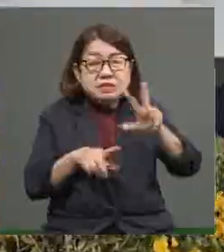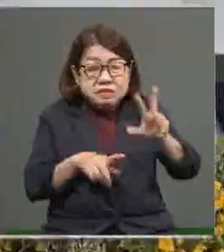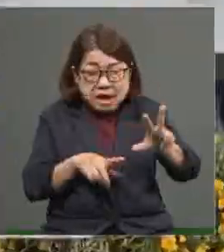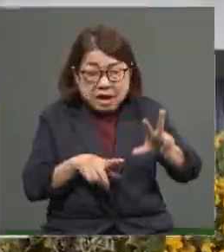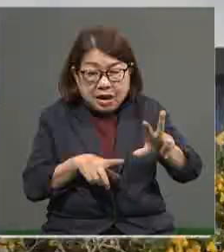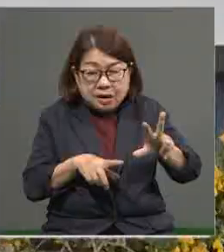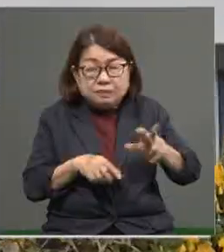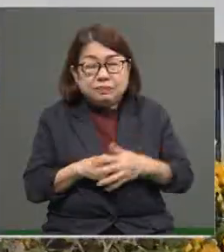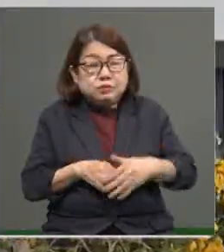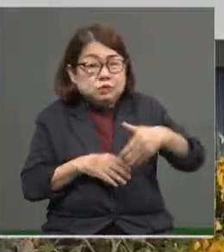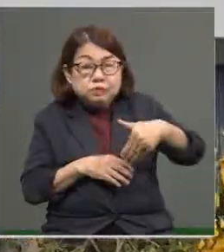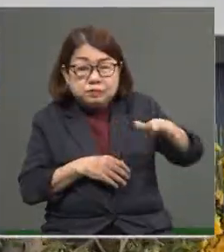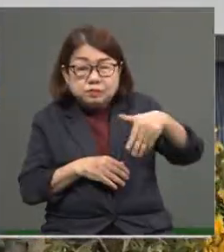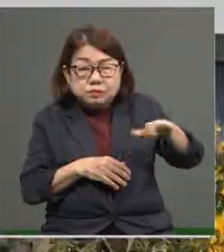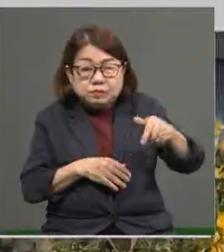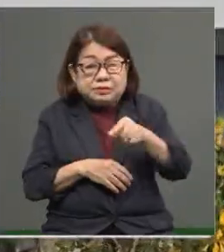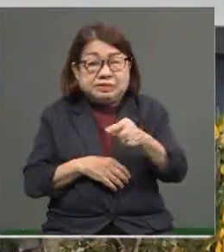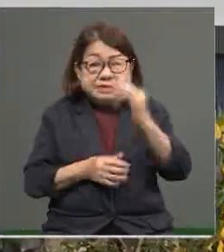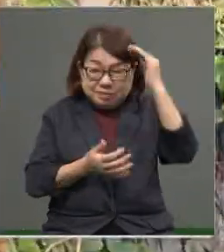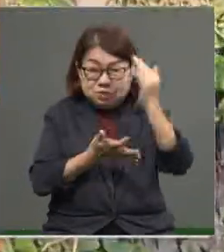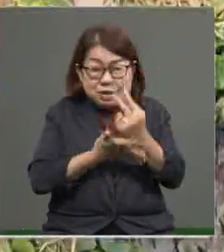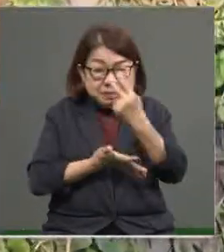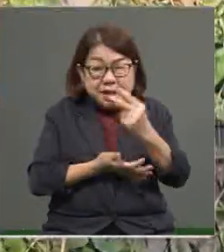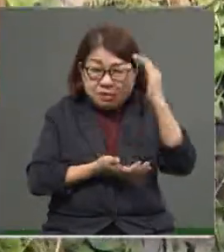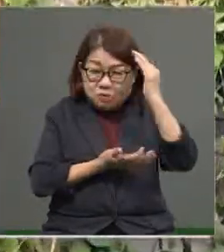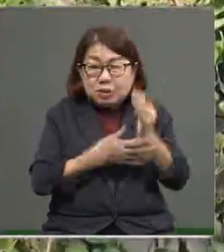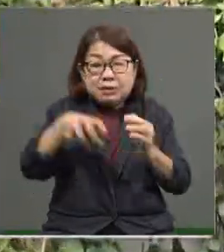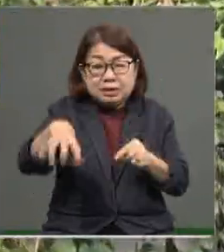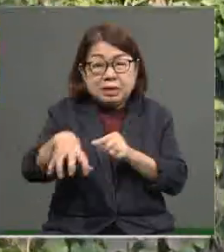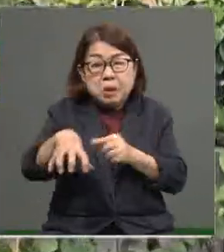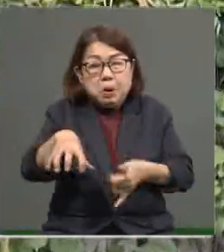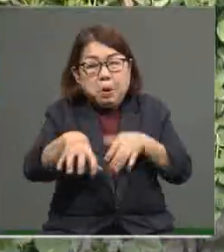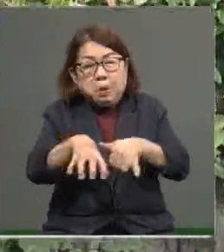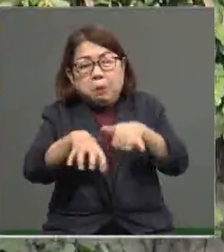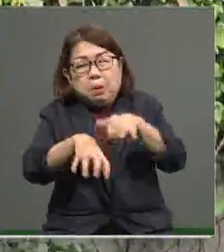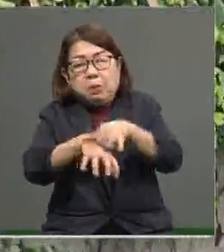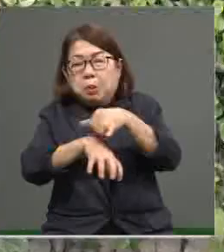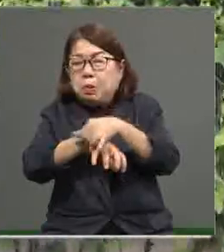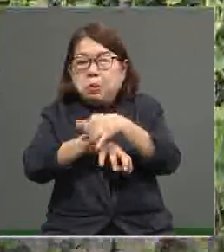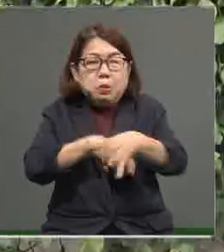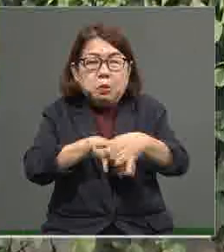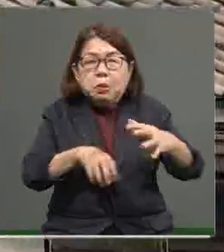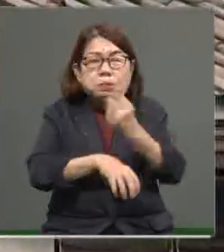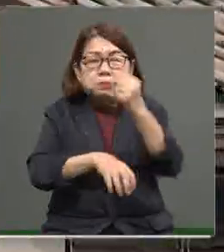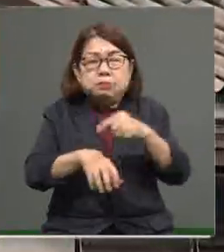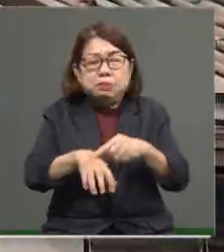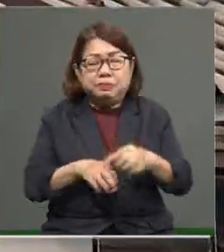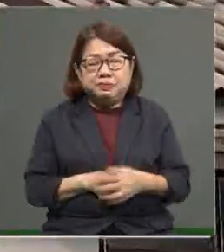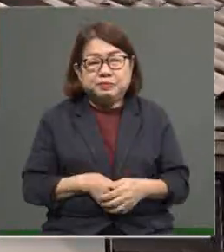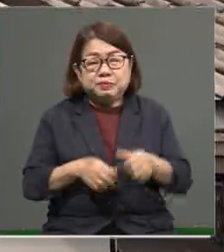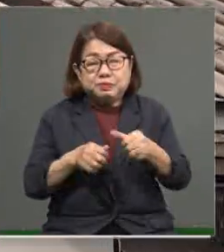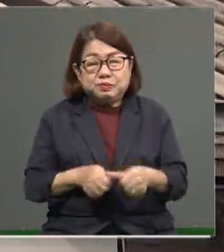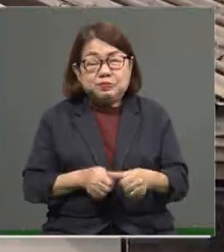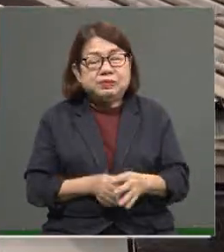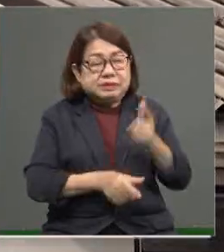อันนี้เค้าอยู่ด้านนอกนะด้านนสถานีตำรวจสถานีตำรวจนะแต่ลิงขึ้นไปเนี่ยปีนป่าอย่างงี้บุกไปเรียบร้อยแล้วนะครับคือที่สถาน